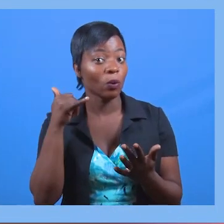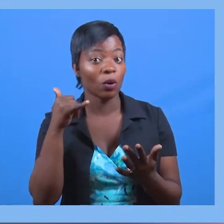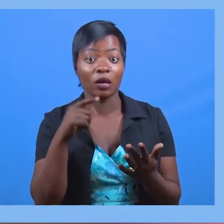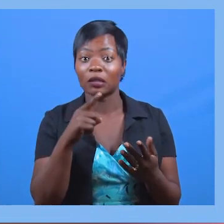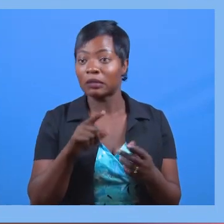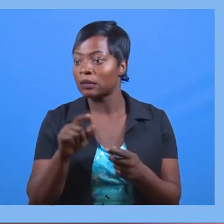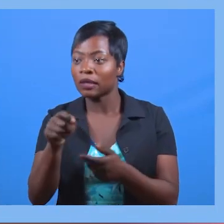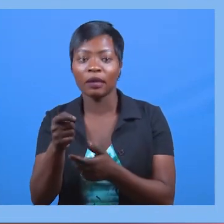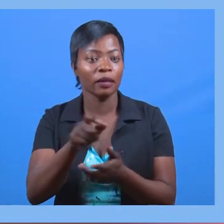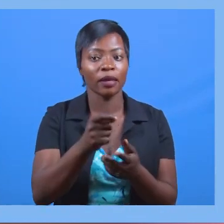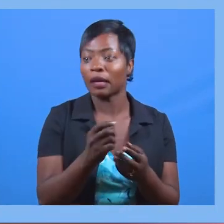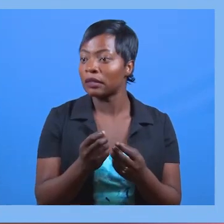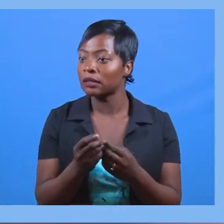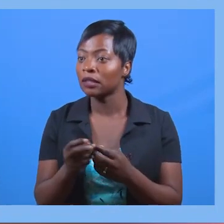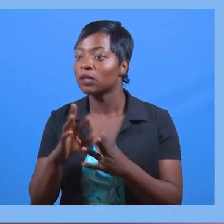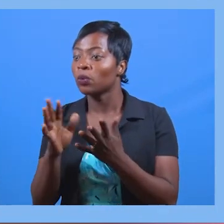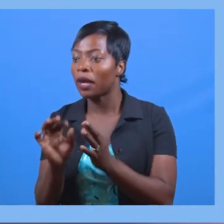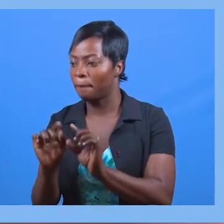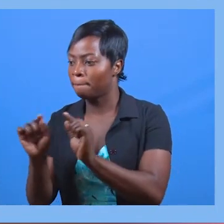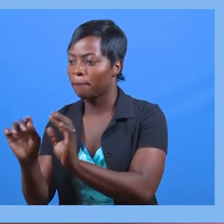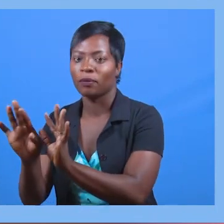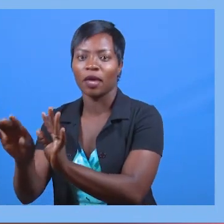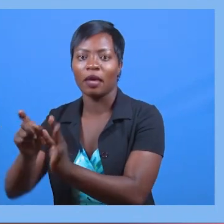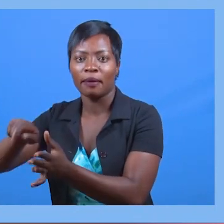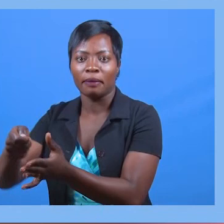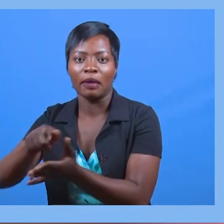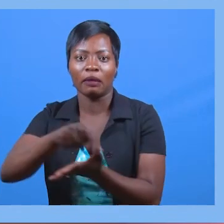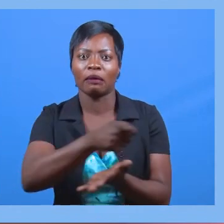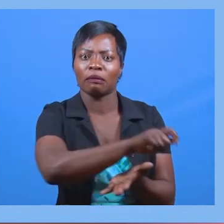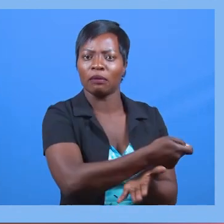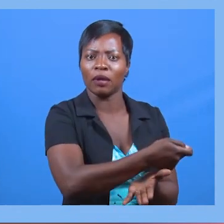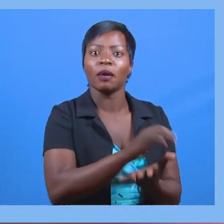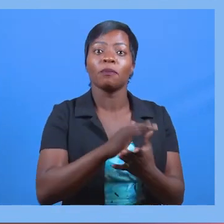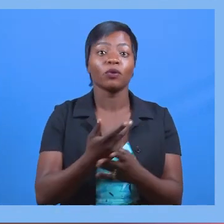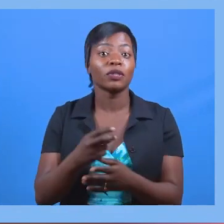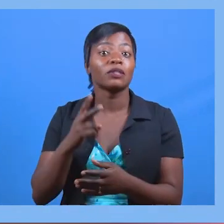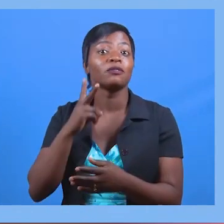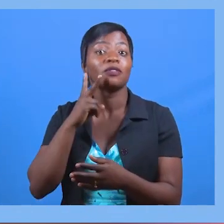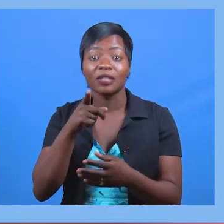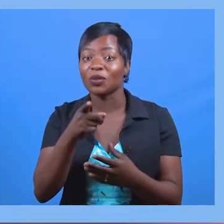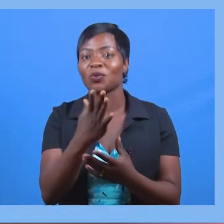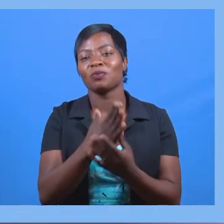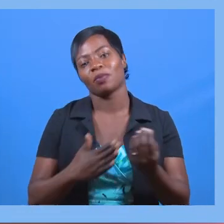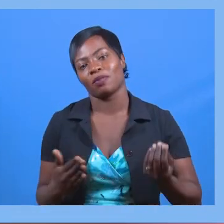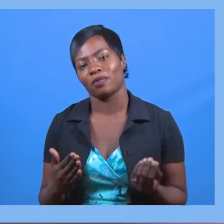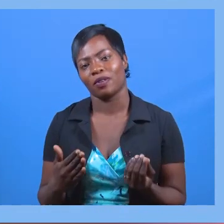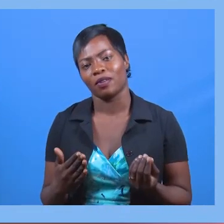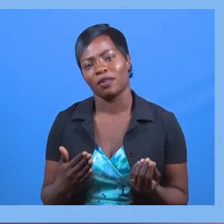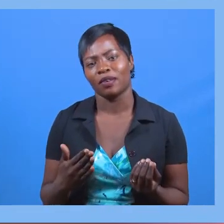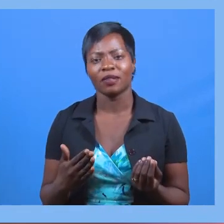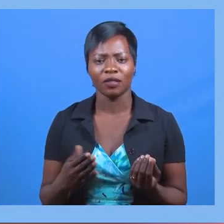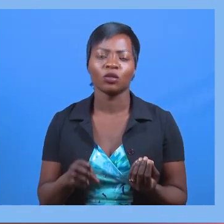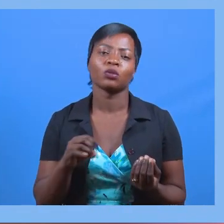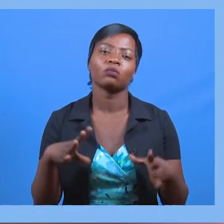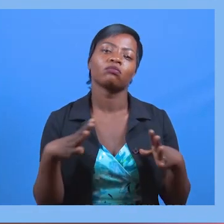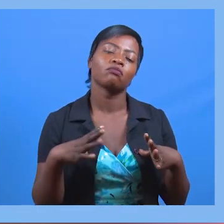chipatapata kukiya zvinhu kuti vedu venhingi uya akauya pano zvakashama kudai, pabudi chakanaka. Saka naizvozvo ivawo